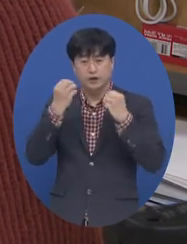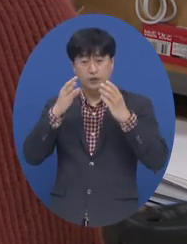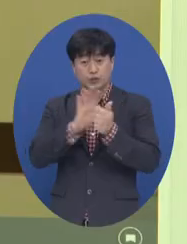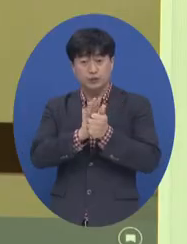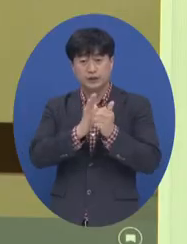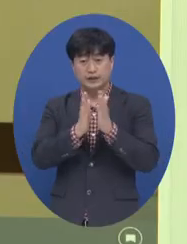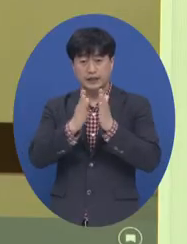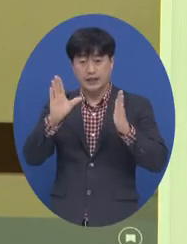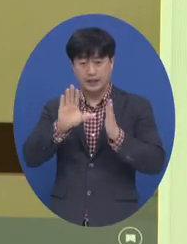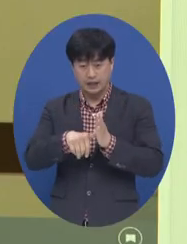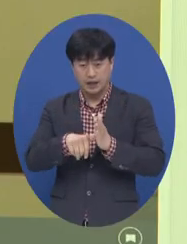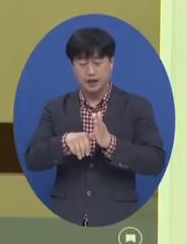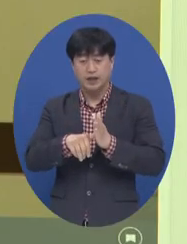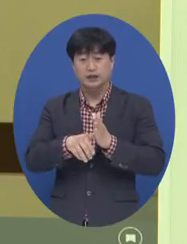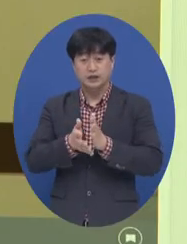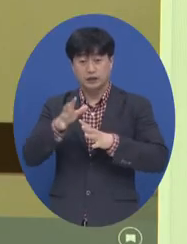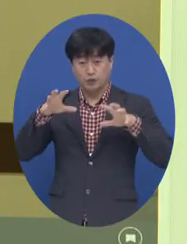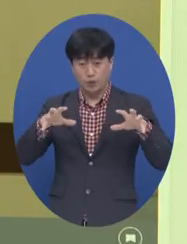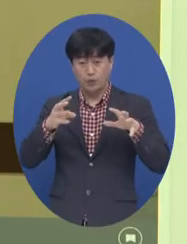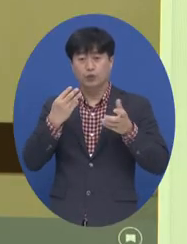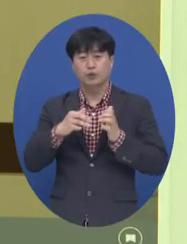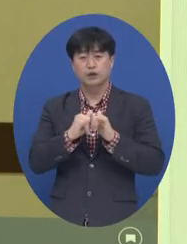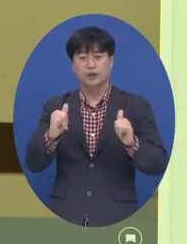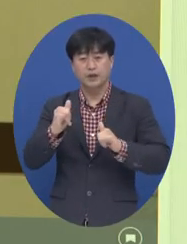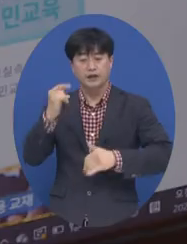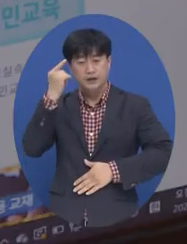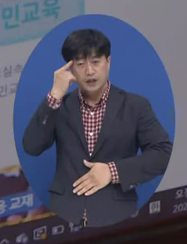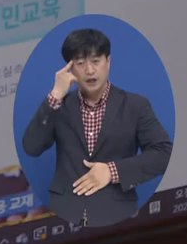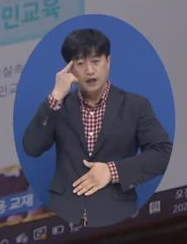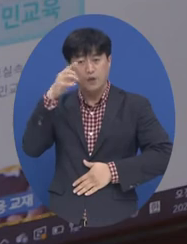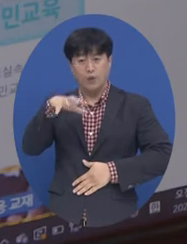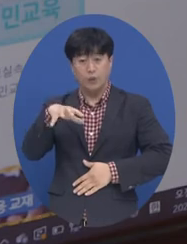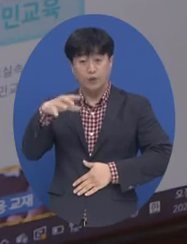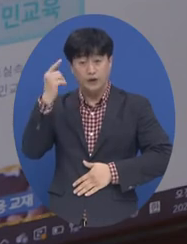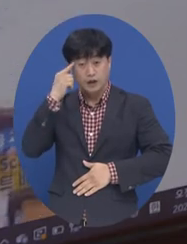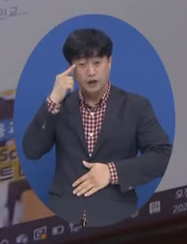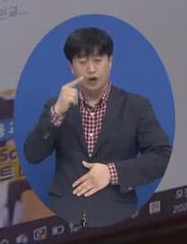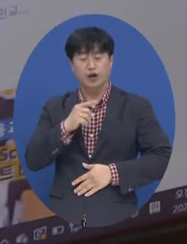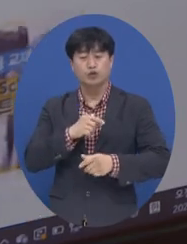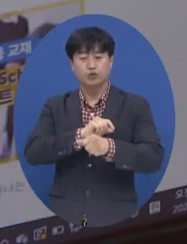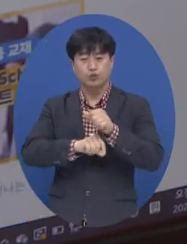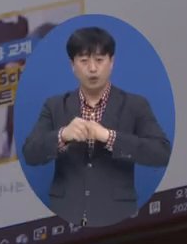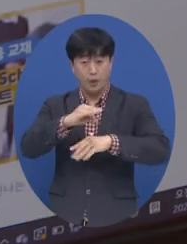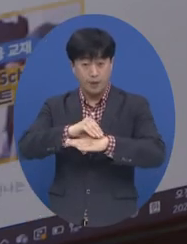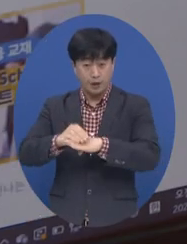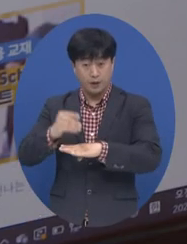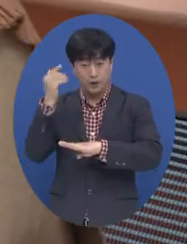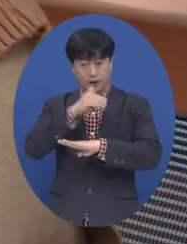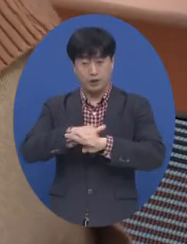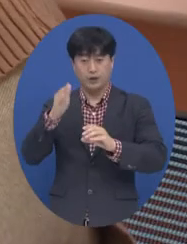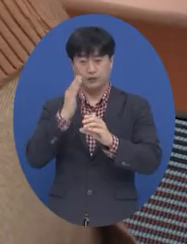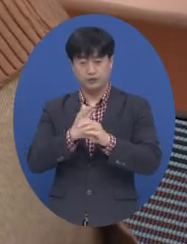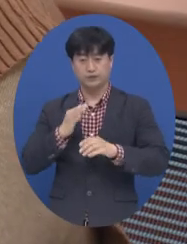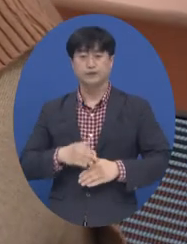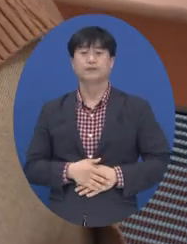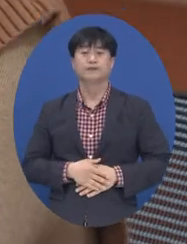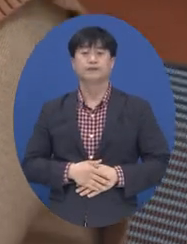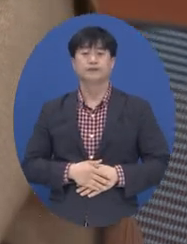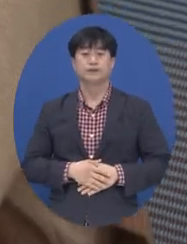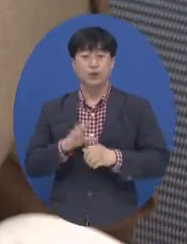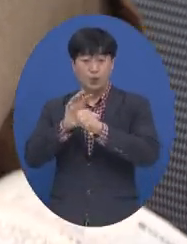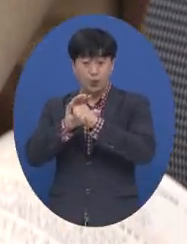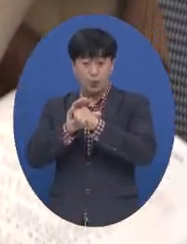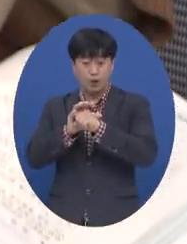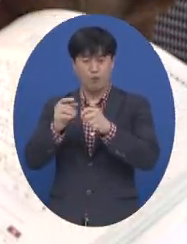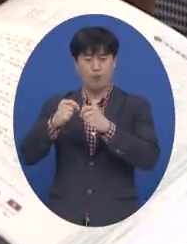새로운 서비스를 시작할 때 시 군과 도민 일견 등 현자 의견을 적극 반영 에 설계하고 있습니다